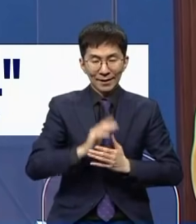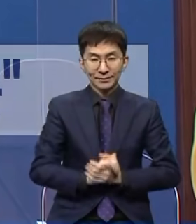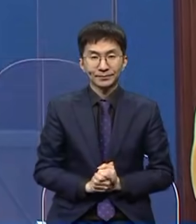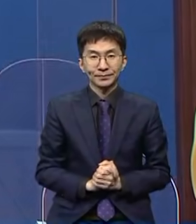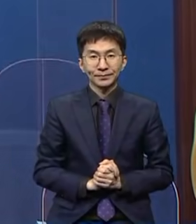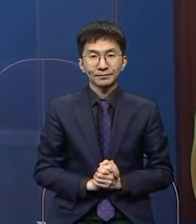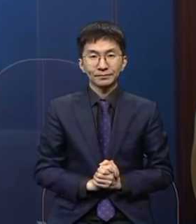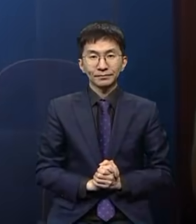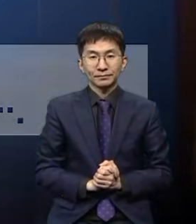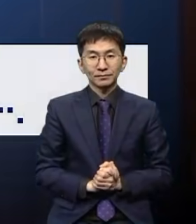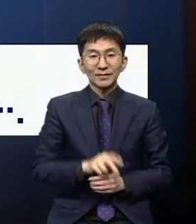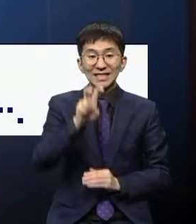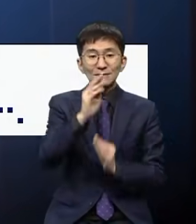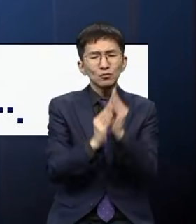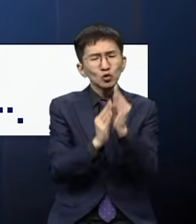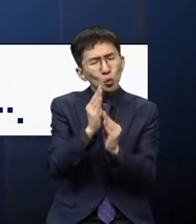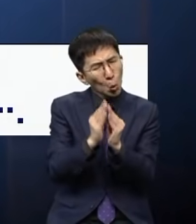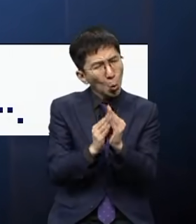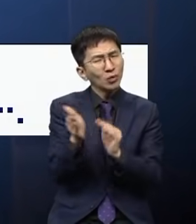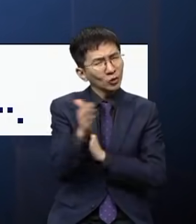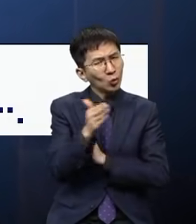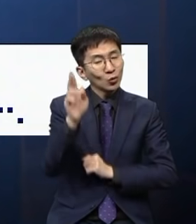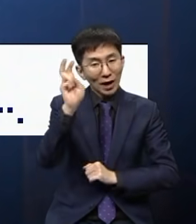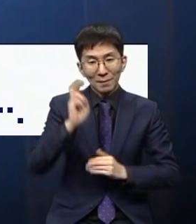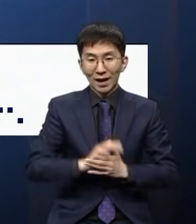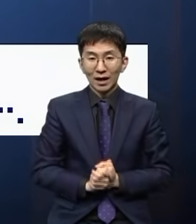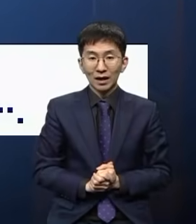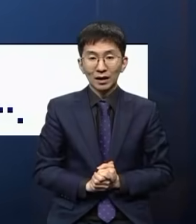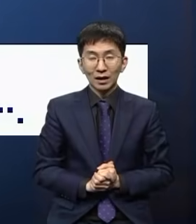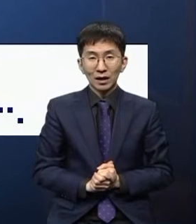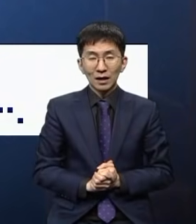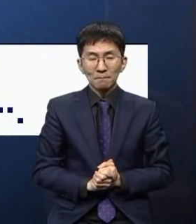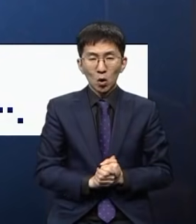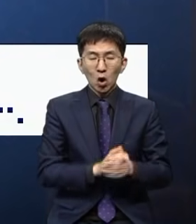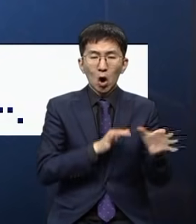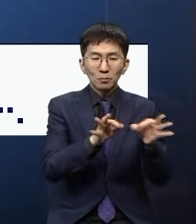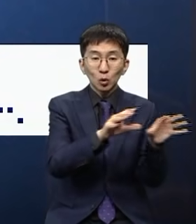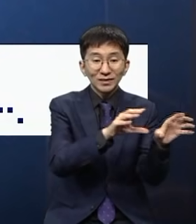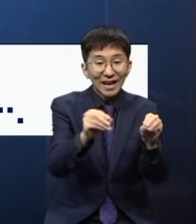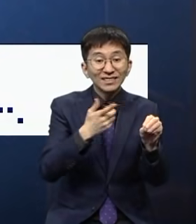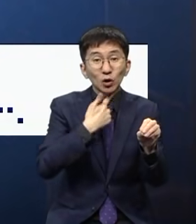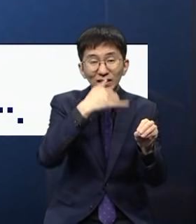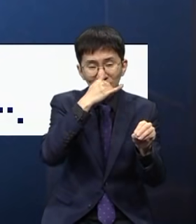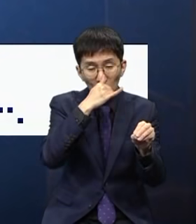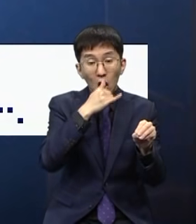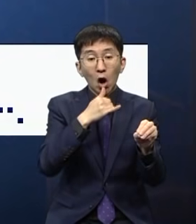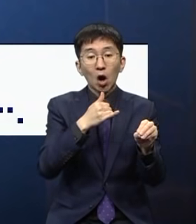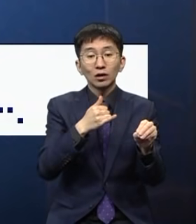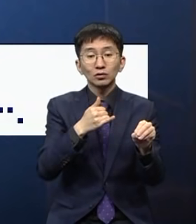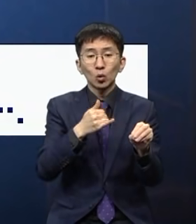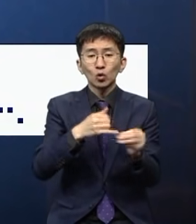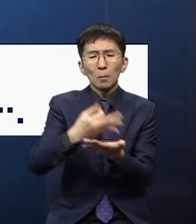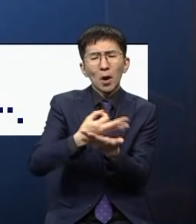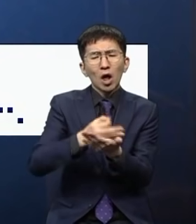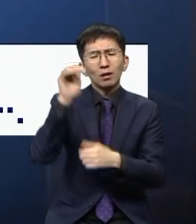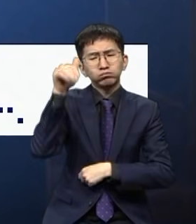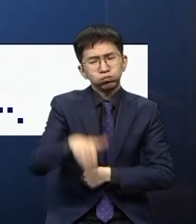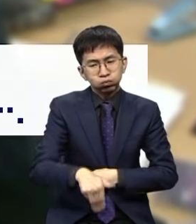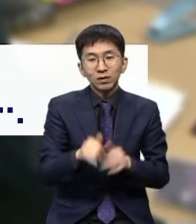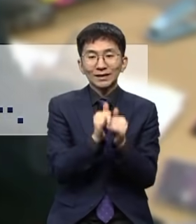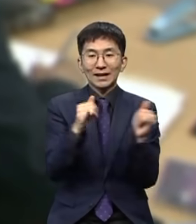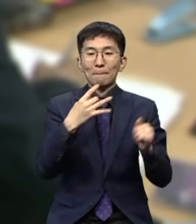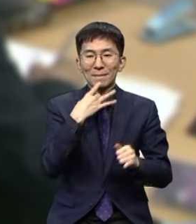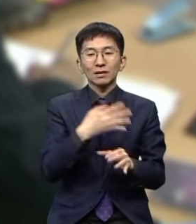내다봤습니다. 20조 전후한 숫자가 되지 않을까 싶습니다. 업종 제한이나 금지됐던 분들, 그다음에 매출이 상당히 줄은 업종들 중심으로